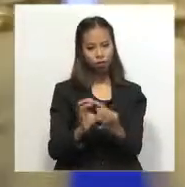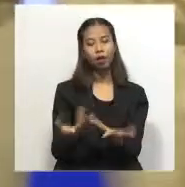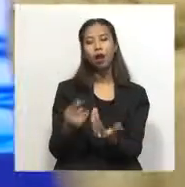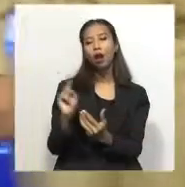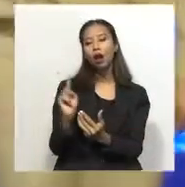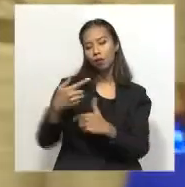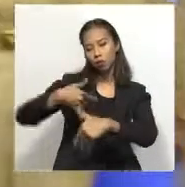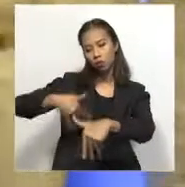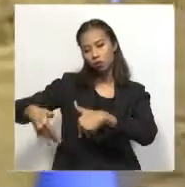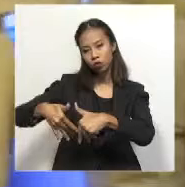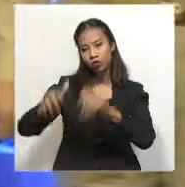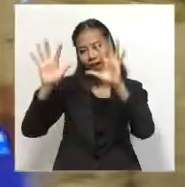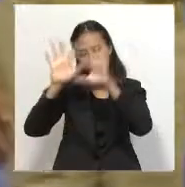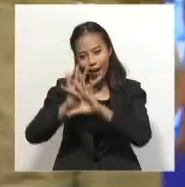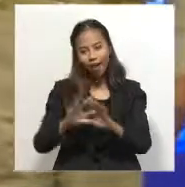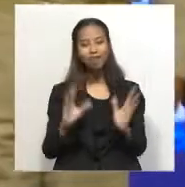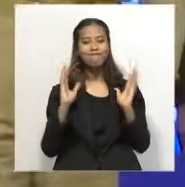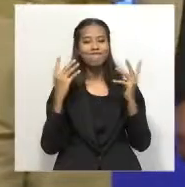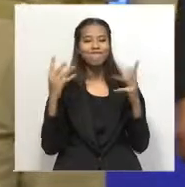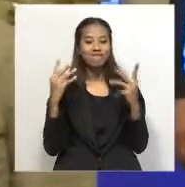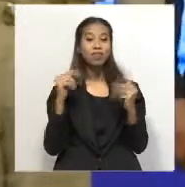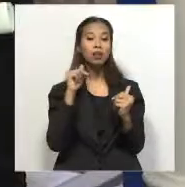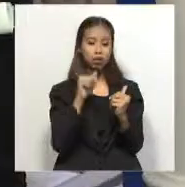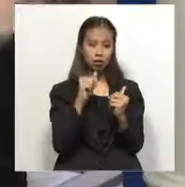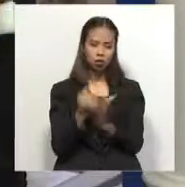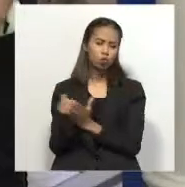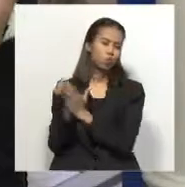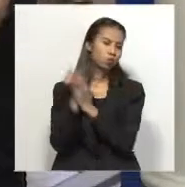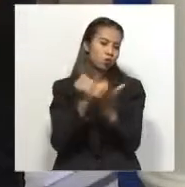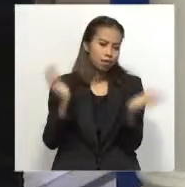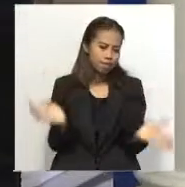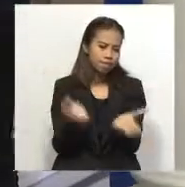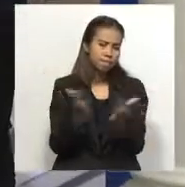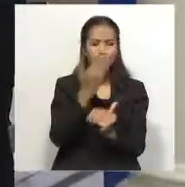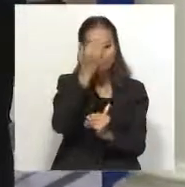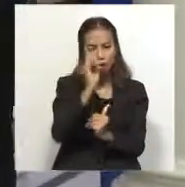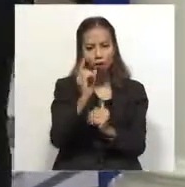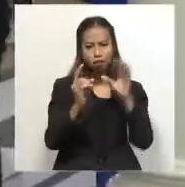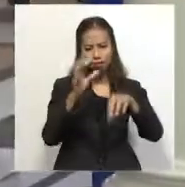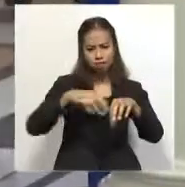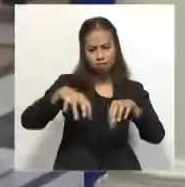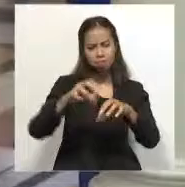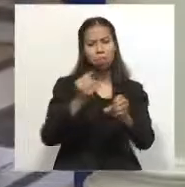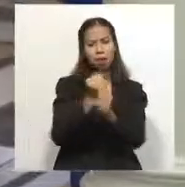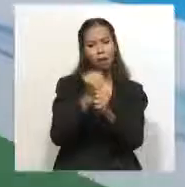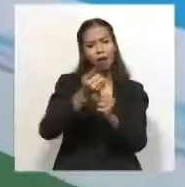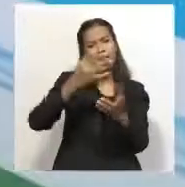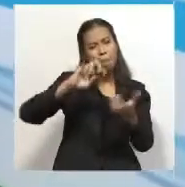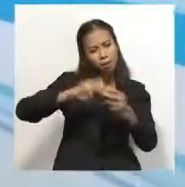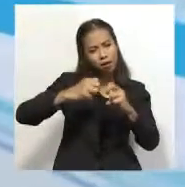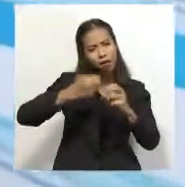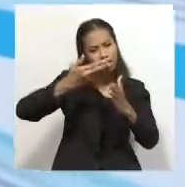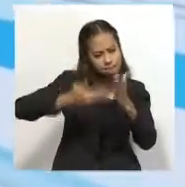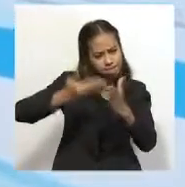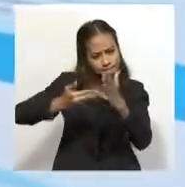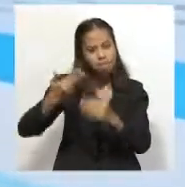ยนะครับว่าเป็นเสมือนกองเชียร์ซึ่งการเล่นของทีมก็อาจจะต้องเจออุปสรรคตลอดทั้งฤดูกาลนั่นก็หมายถึงว่ามีความ